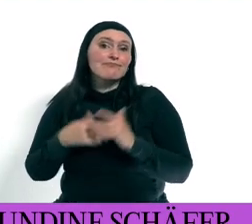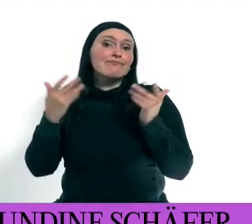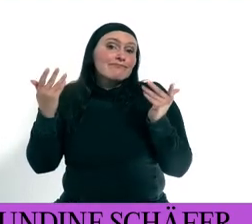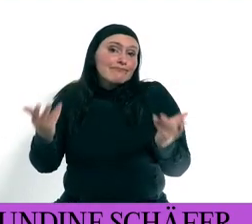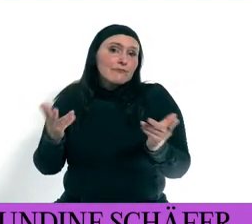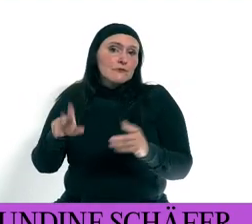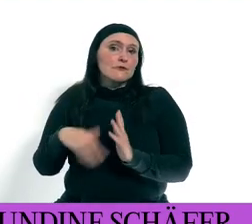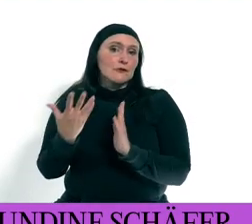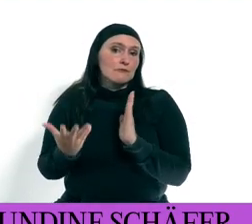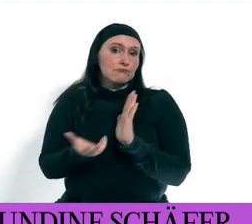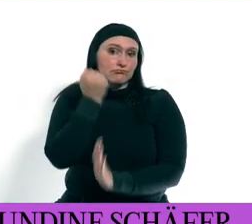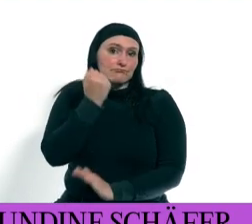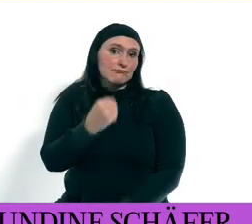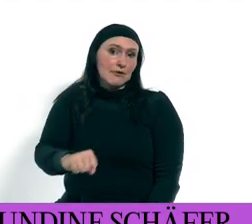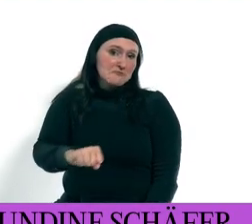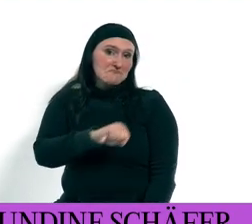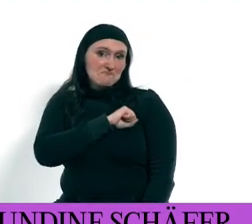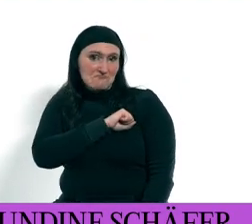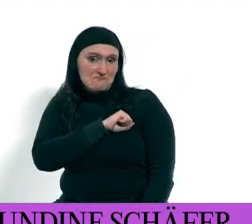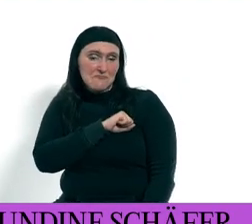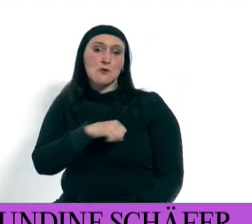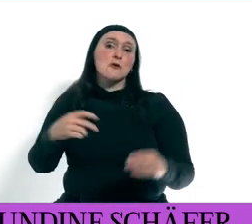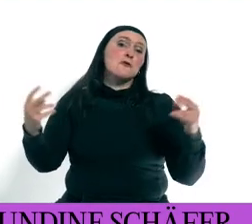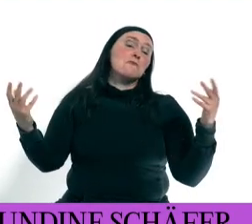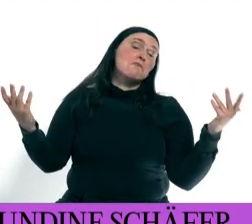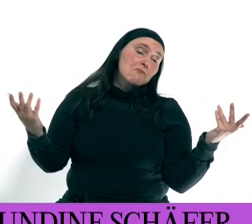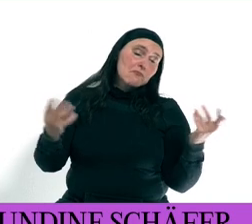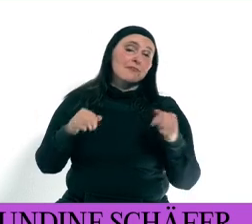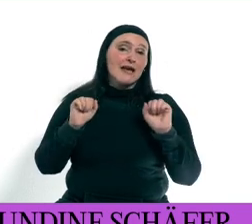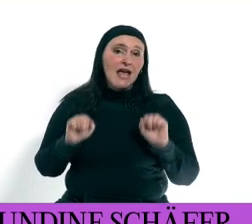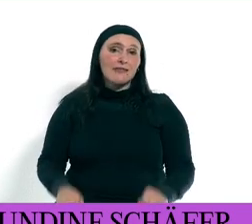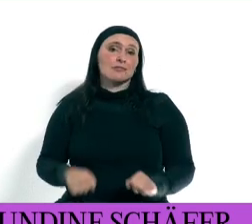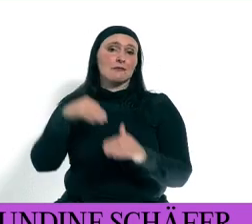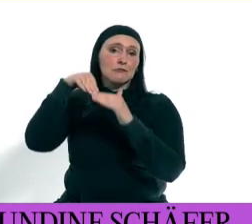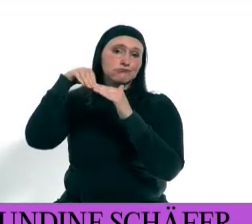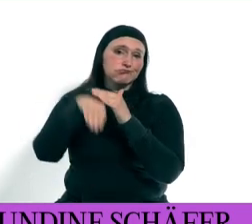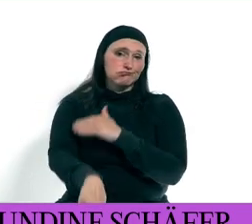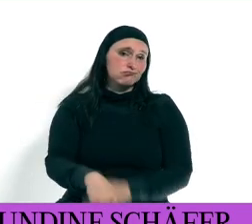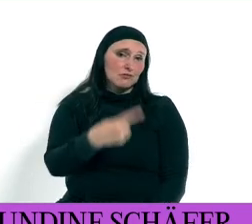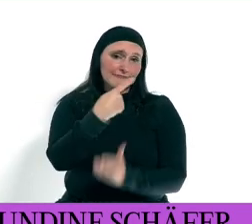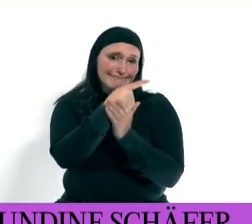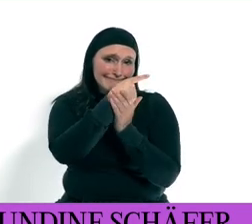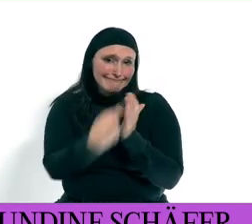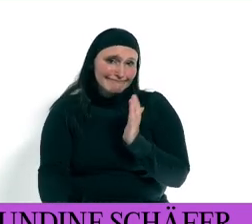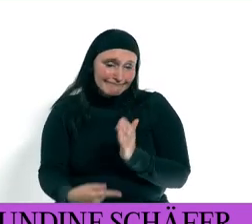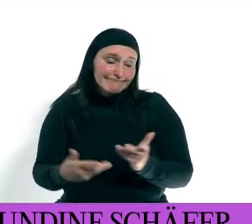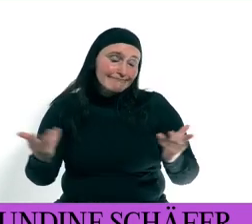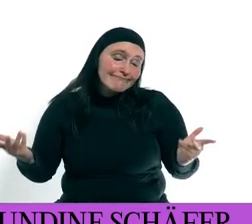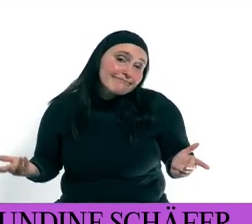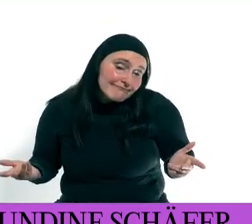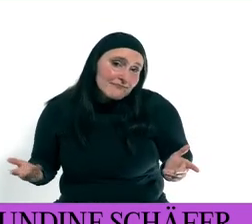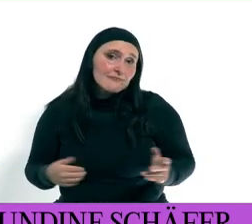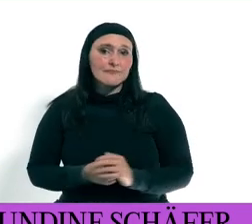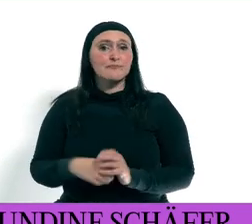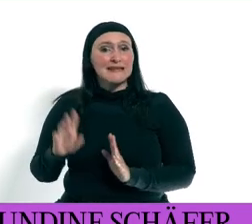Wir sind ganz stark davon abhängig, dass der Prozess funktioniert oder eben er funktioniert nicht. Auch das ist ja die Möglichkeit,